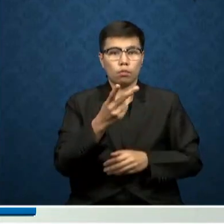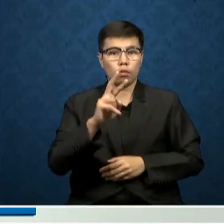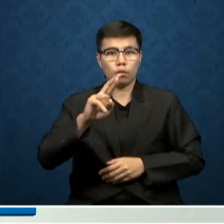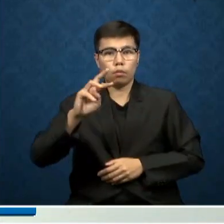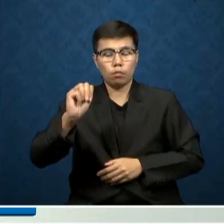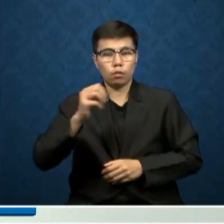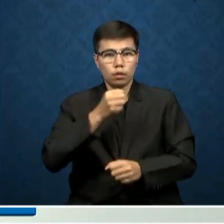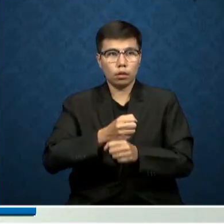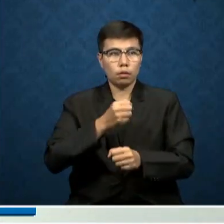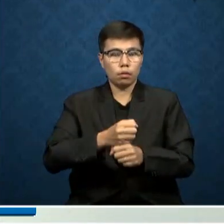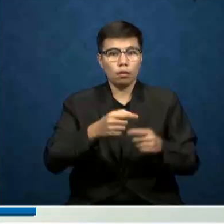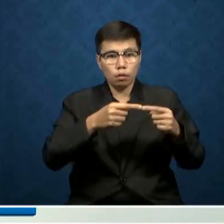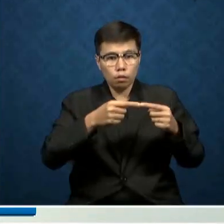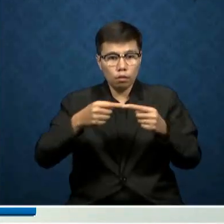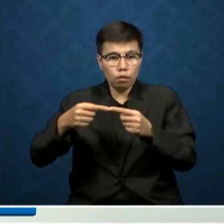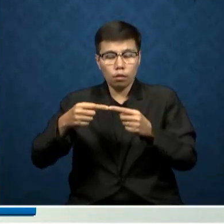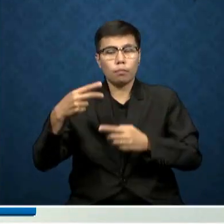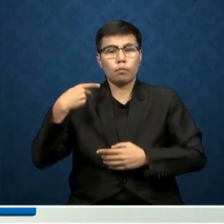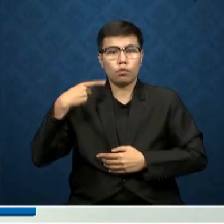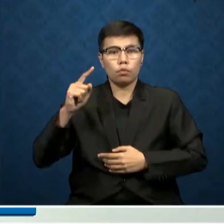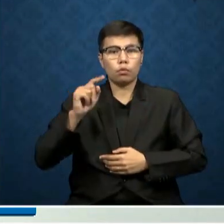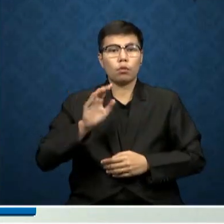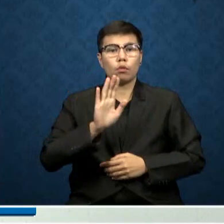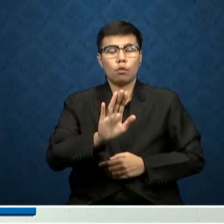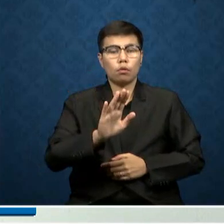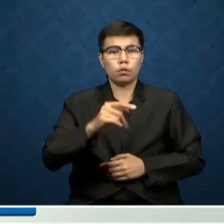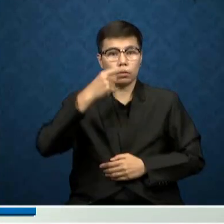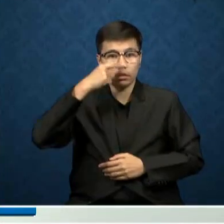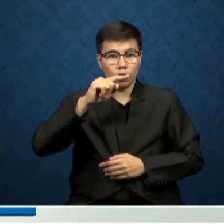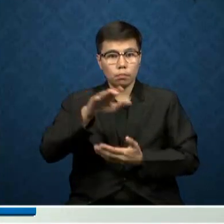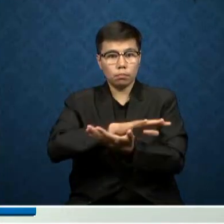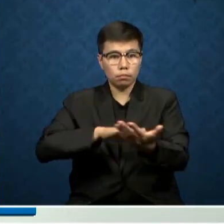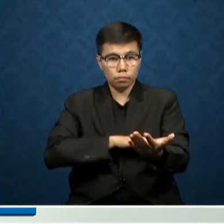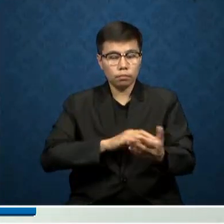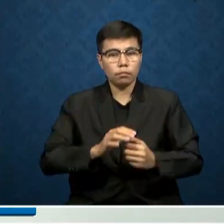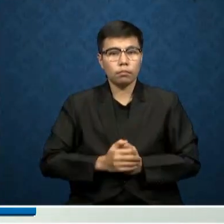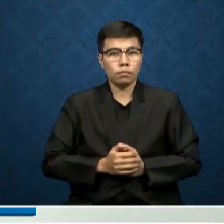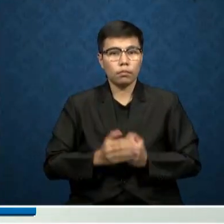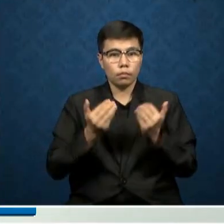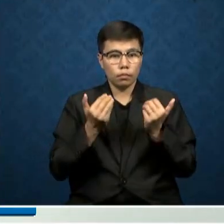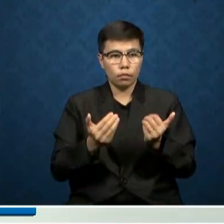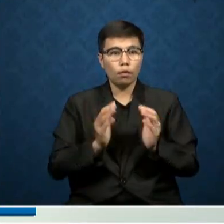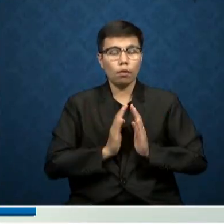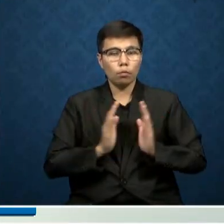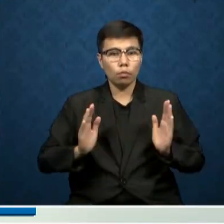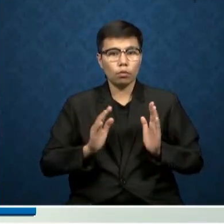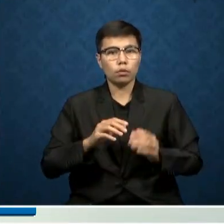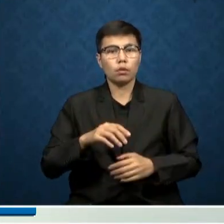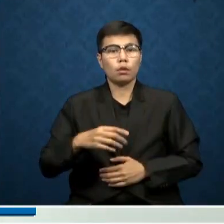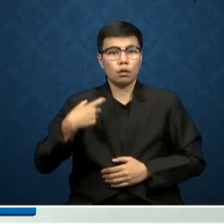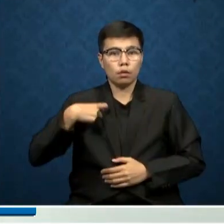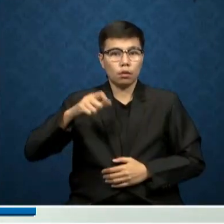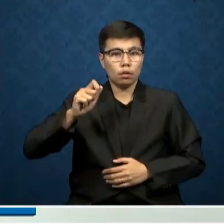านต่อไปเพื่อให้เกิดประโยชน์ต่อประเทศชาติให้มากที่สุดสุดท้ายนี้ต้องขอขอบคุณท่านสำนักงานอัยการสูง